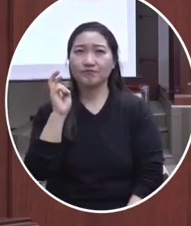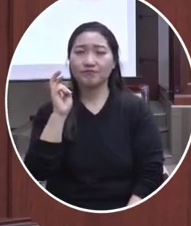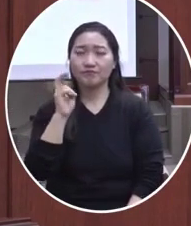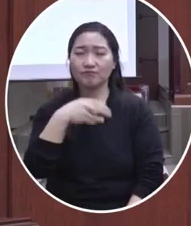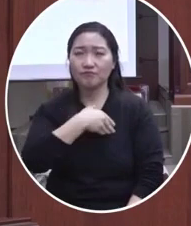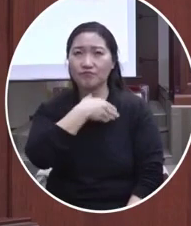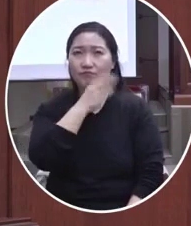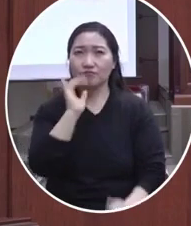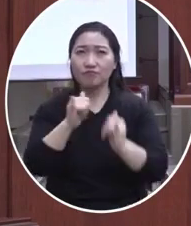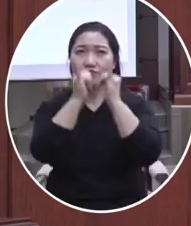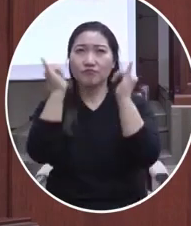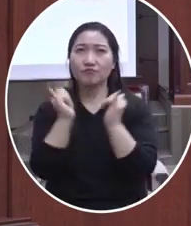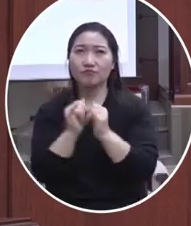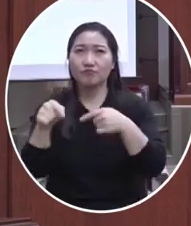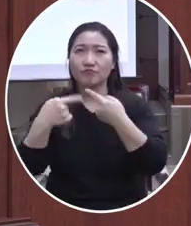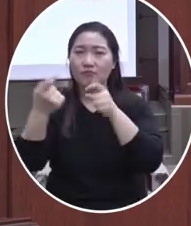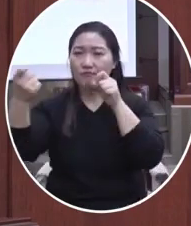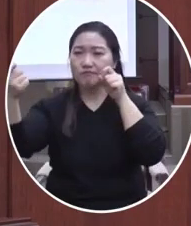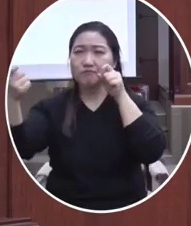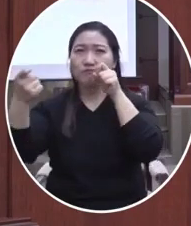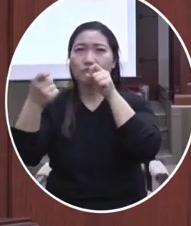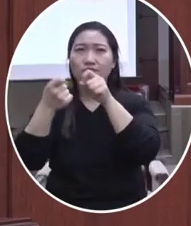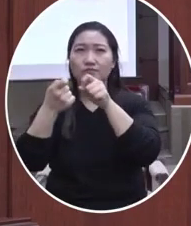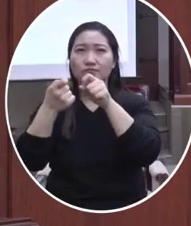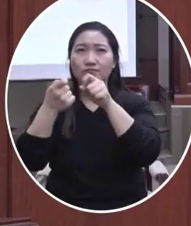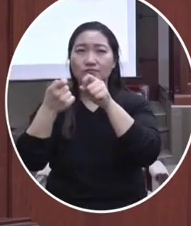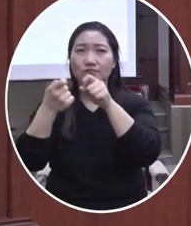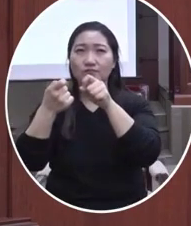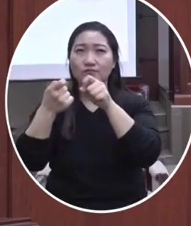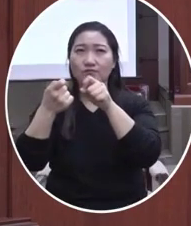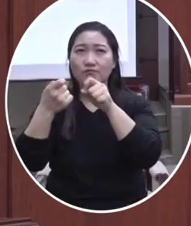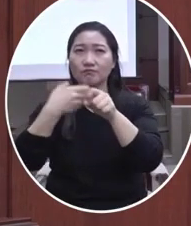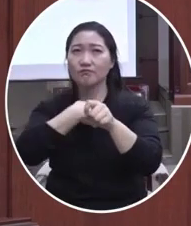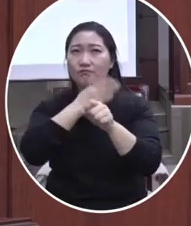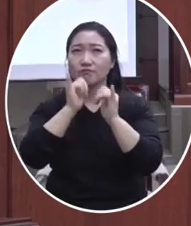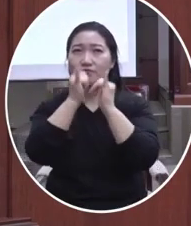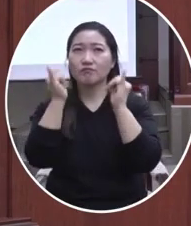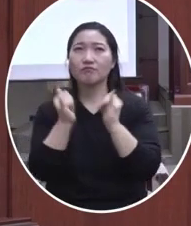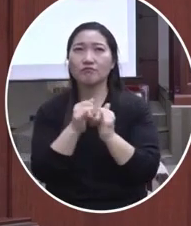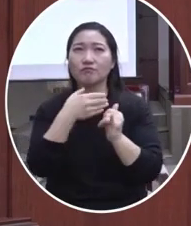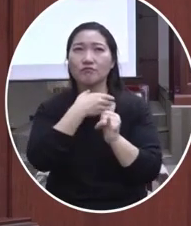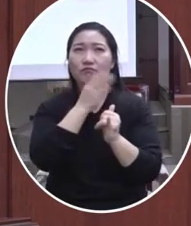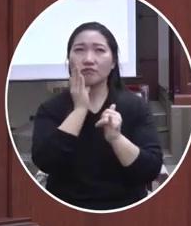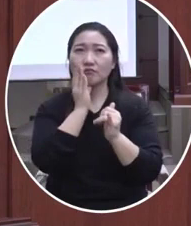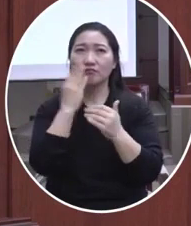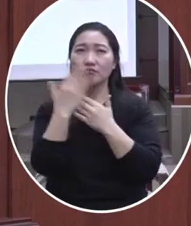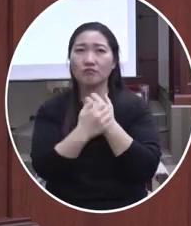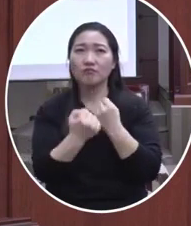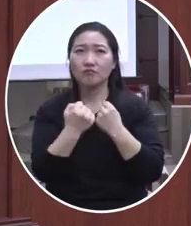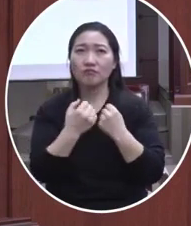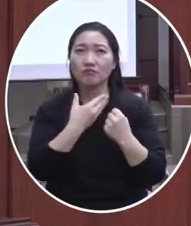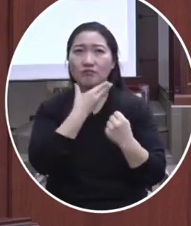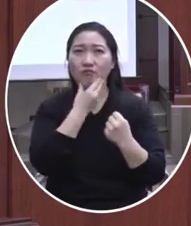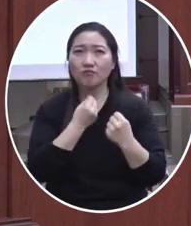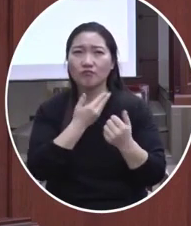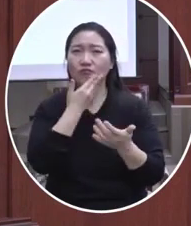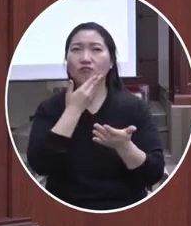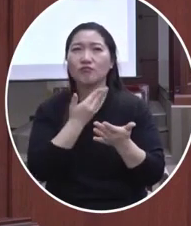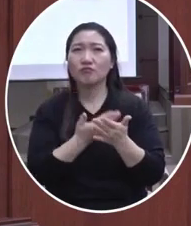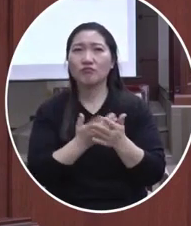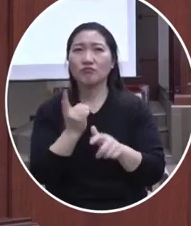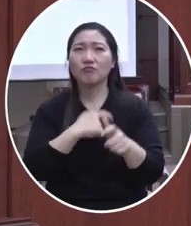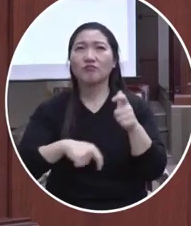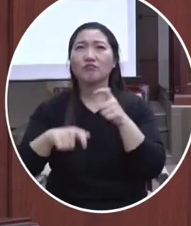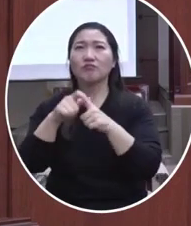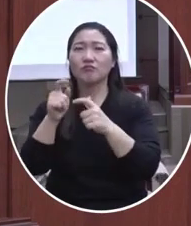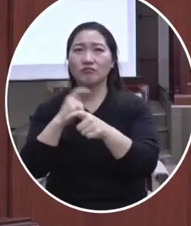예상됩니다. 초고령사의 진입을 눈앞에 두고 있는 것입니다. 고령사에서 어르신들의 건강과 복지의